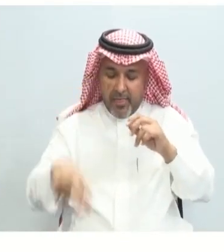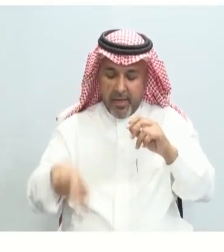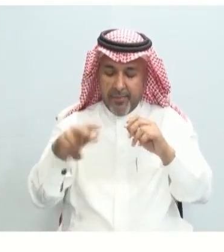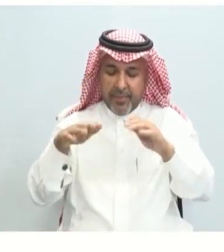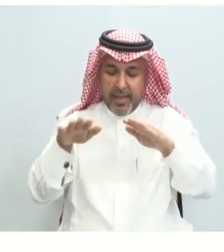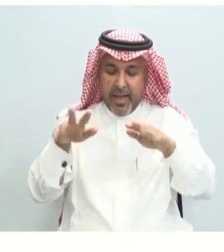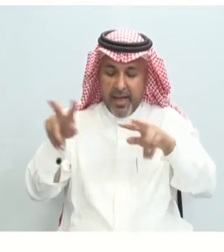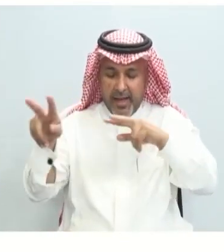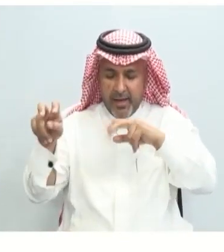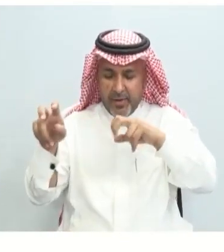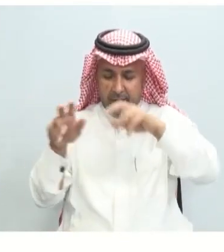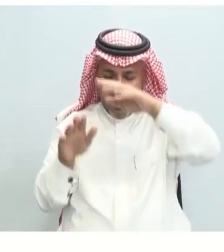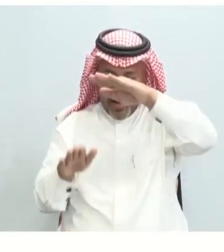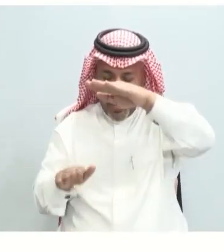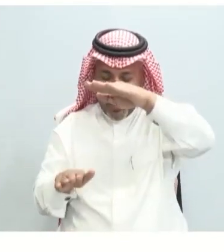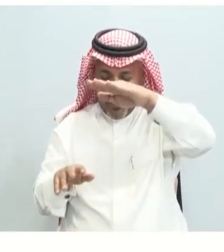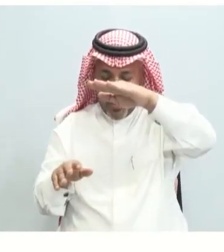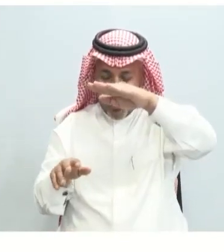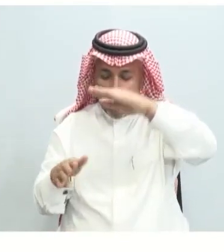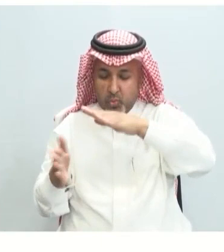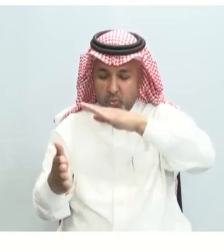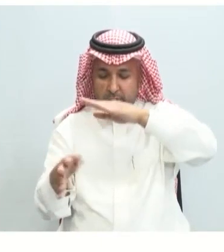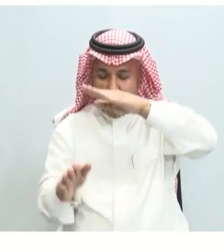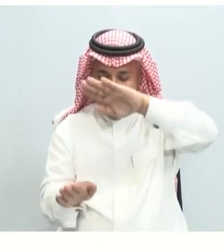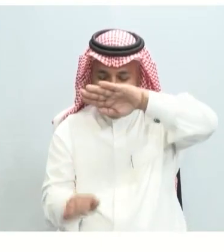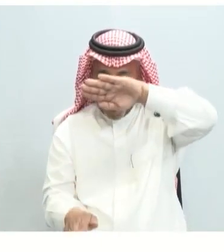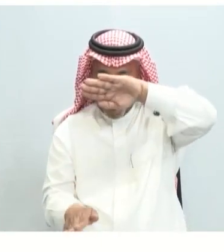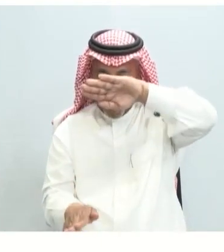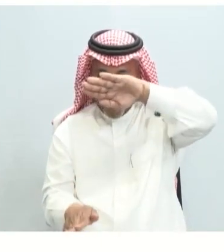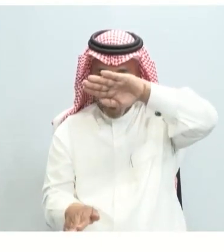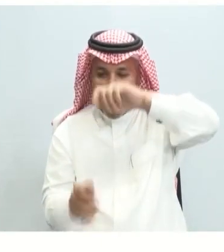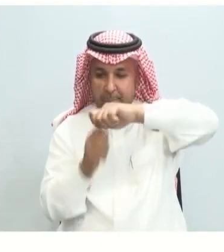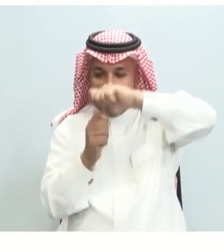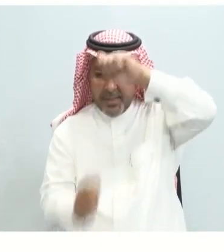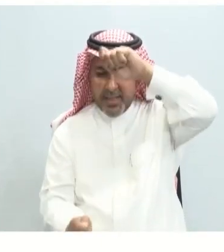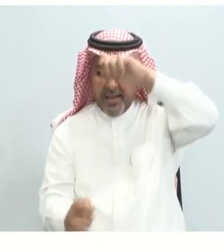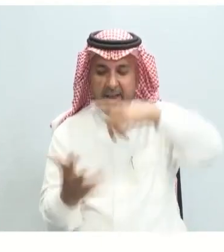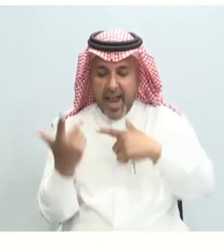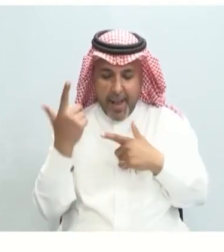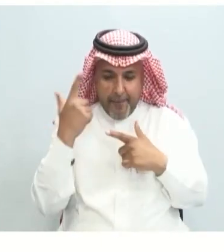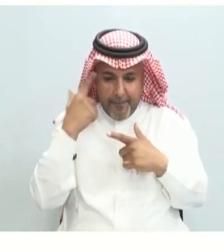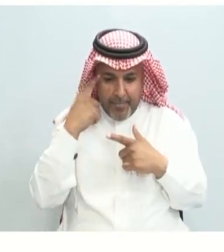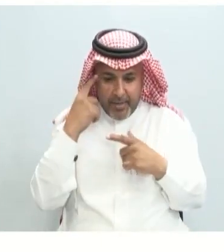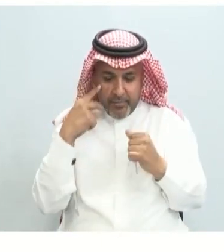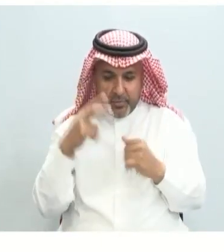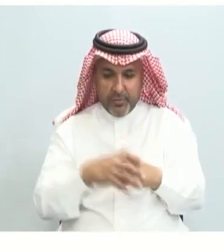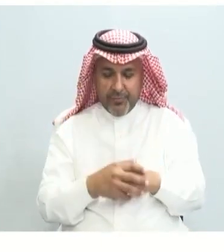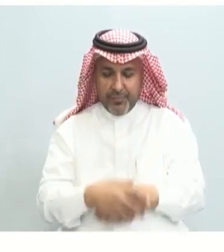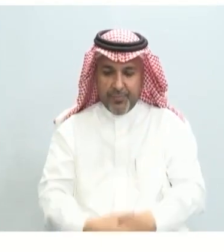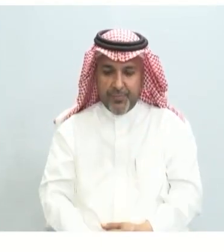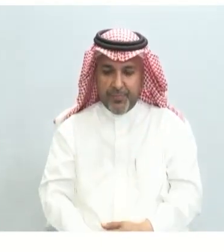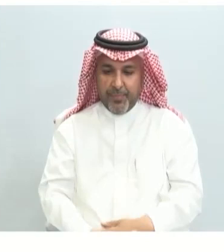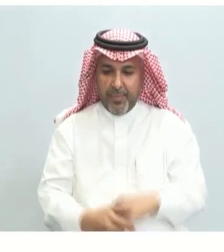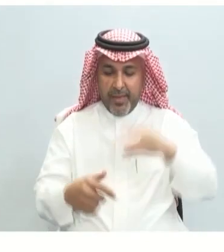الزرقاء يعني في النهايه انت تبحث عن مثلث وتحله يعني فعندك الزاويه هذه اللي هي عباره عن